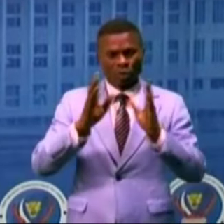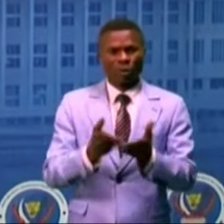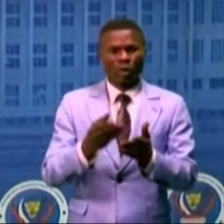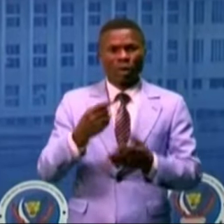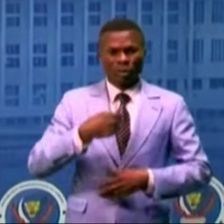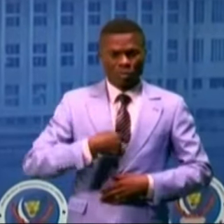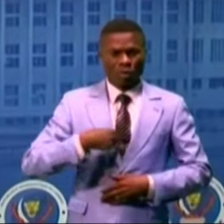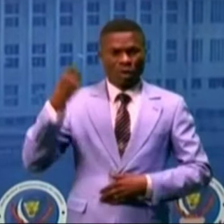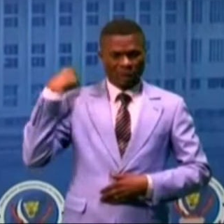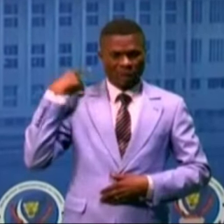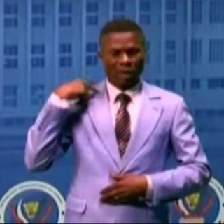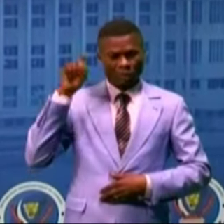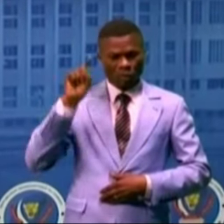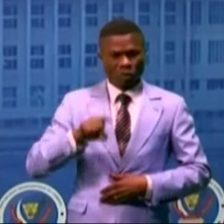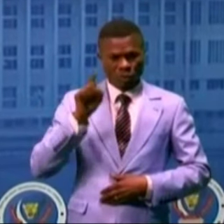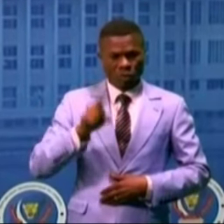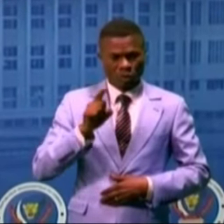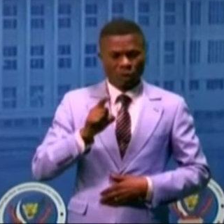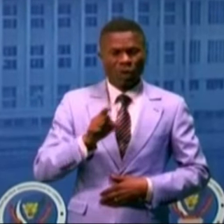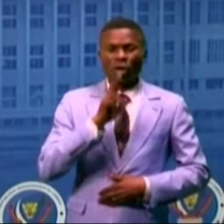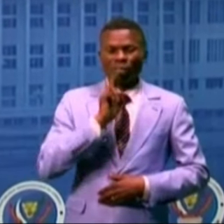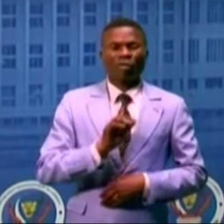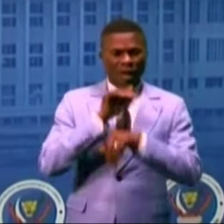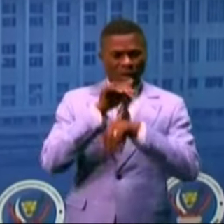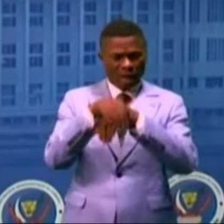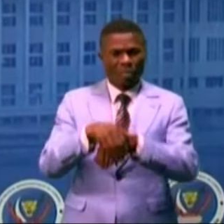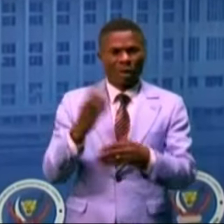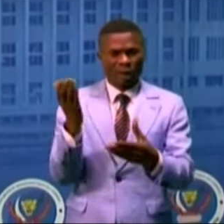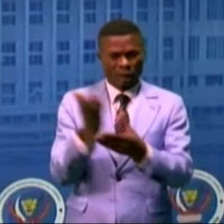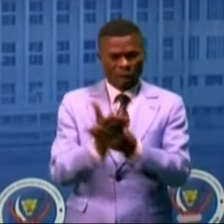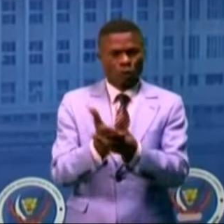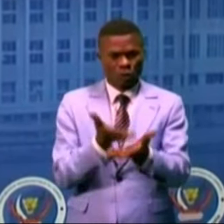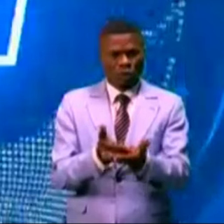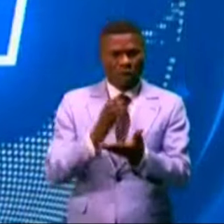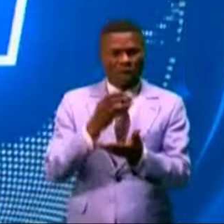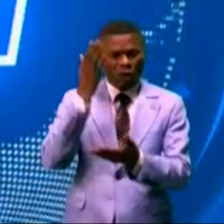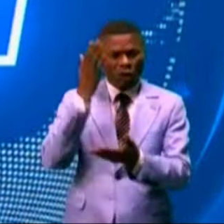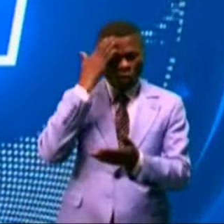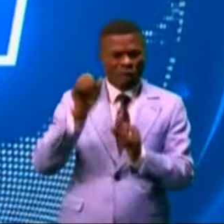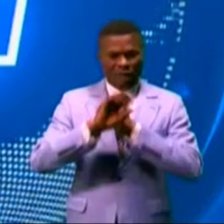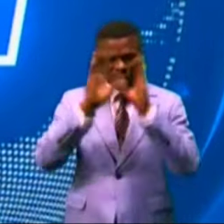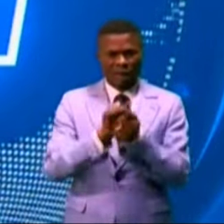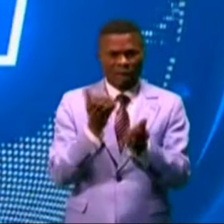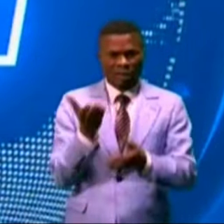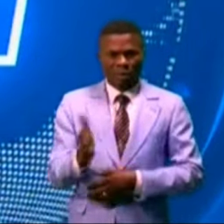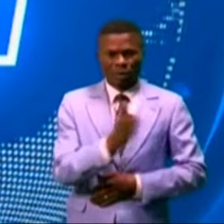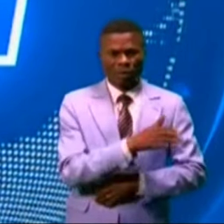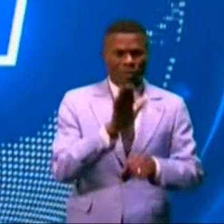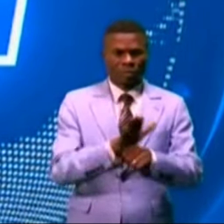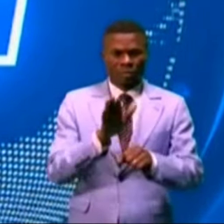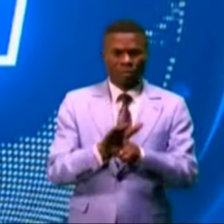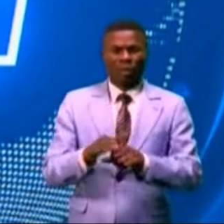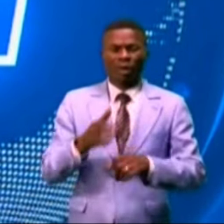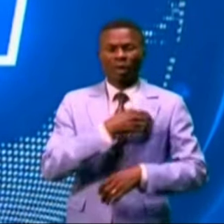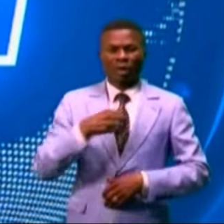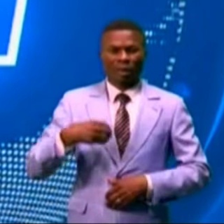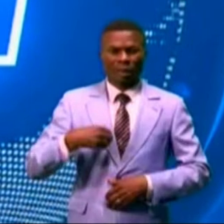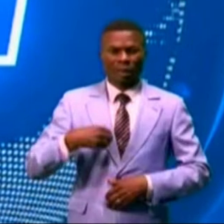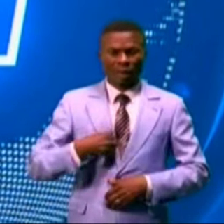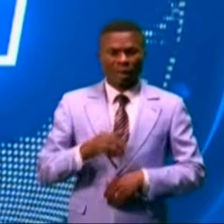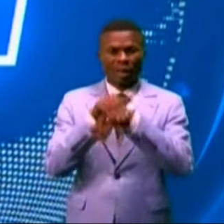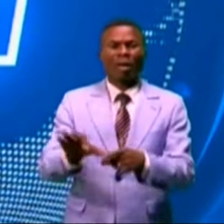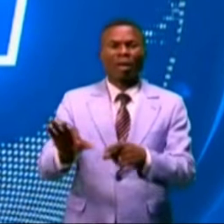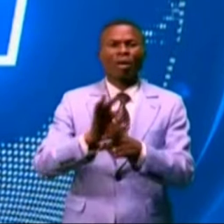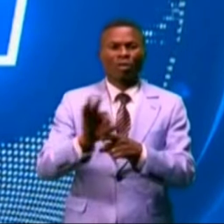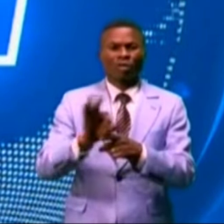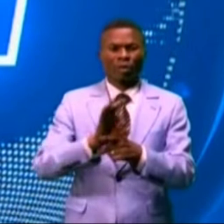moi, personnellement, j'y crois qu'il va s'investir dans ces dossiers pour voir clair l'accès. Plusieurs femmes viennent de suivre une